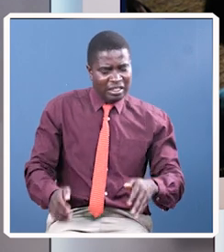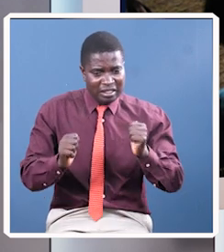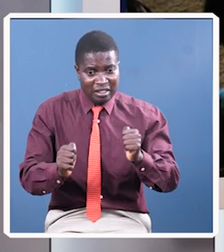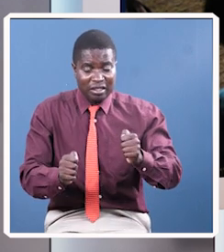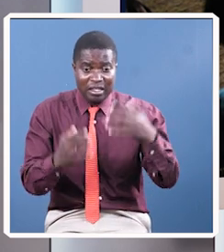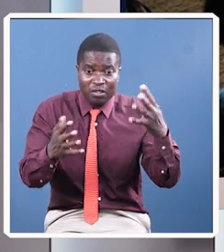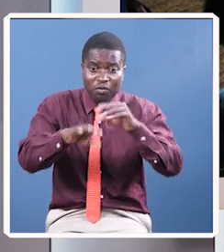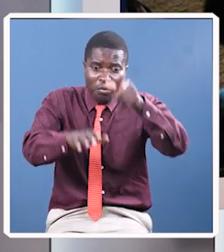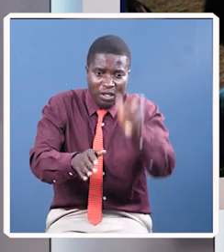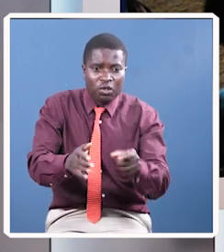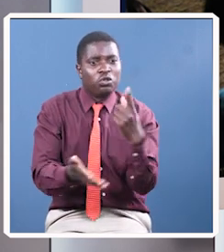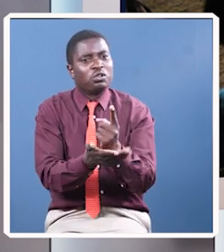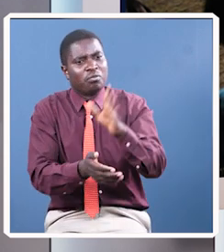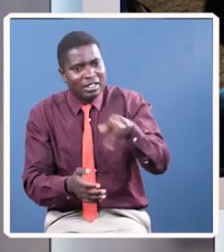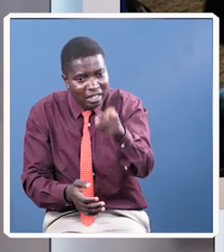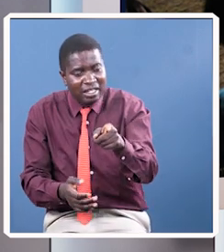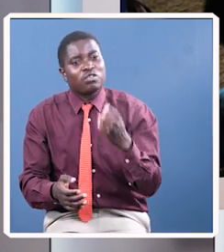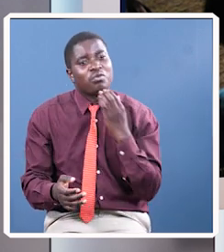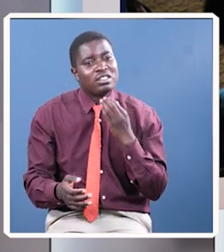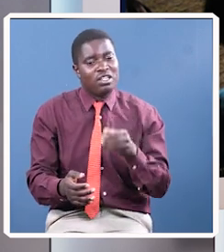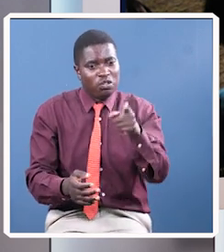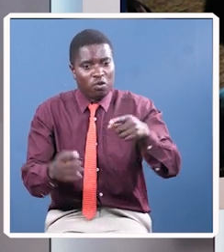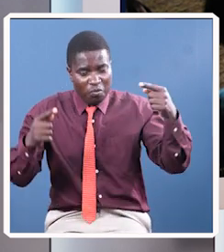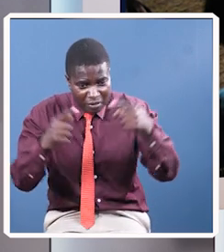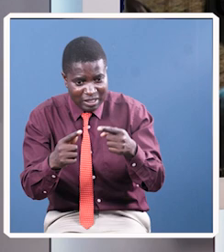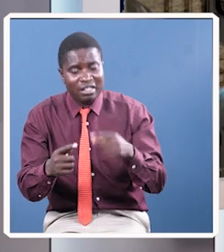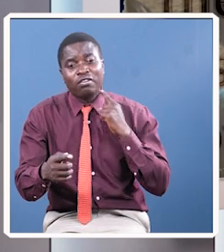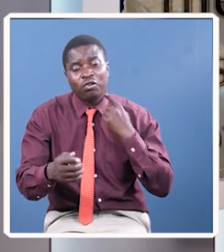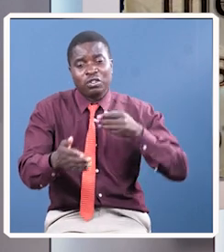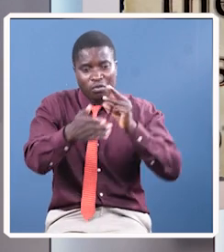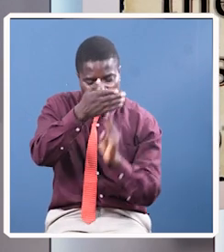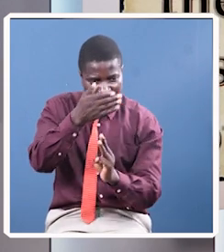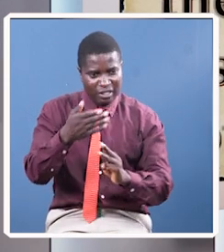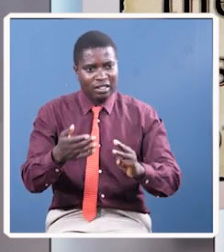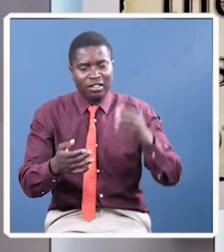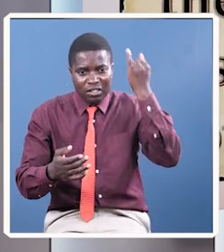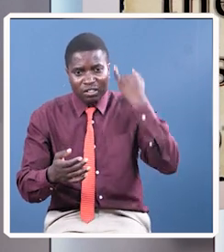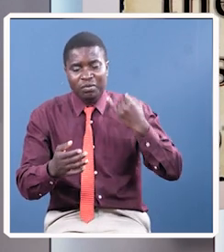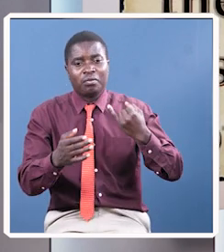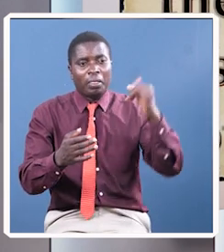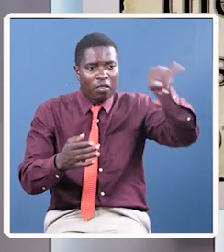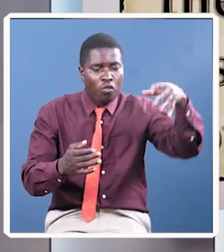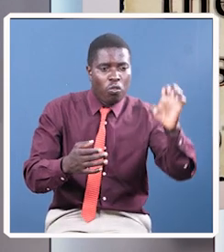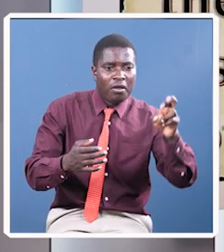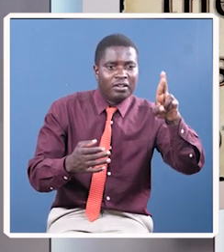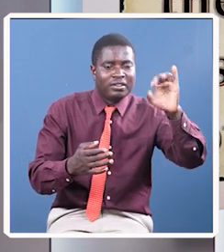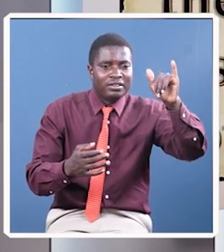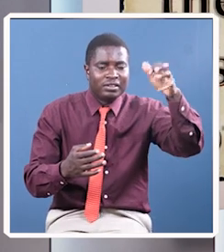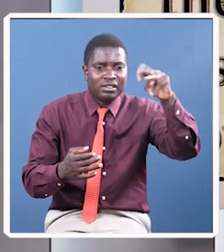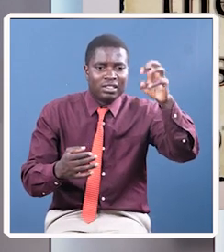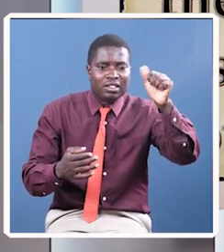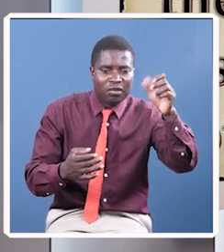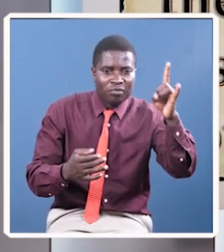wenema. Inoendera mberi yotaura yoti muprofita wenema, Jeremiah 23 verse 16, anodzidzisa zvisina